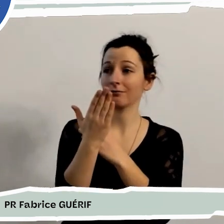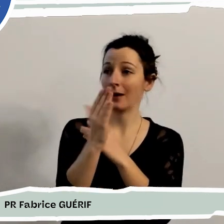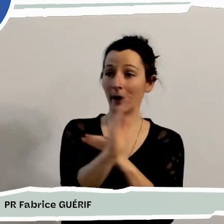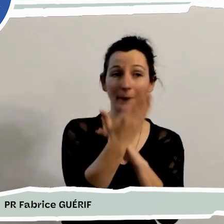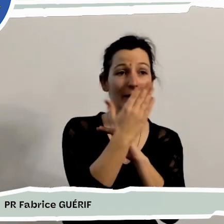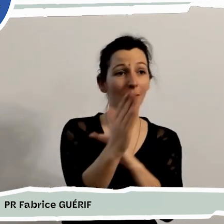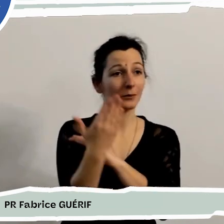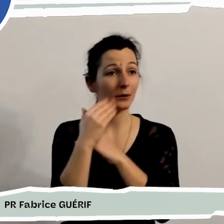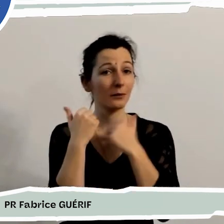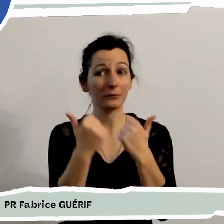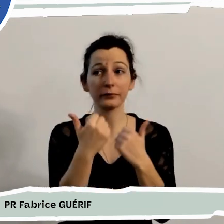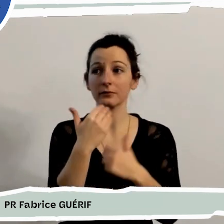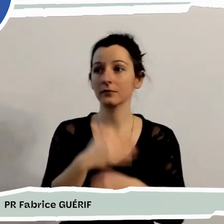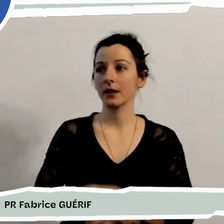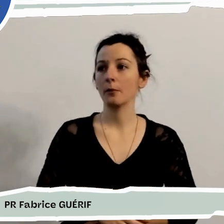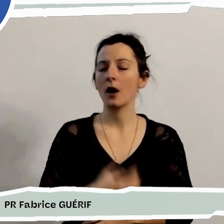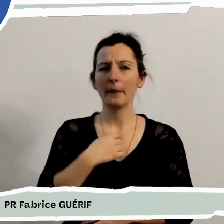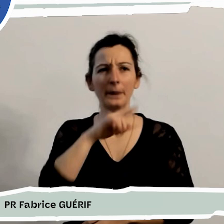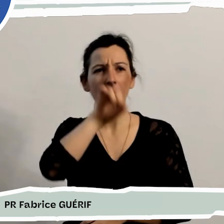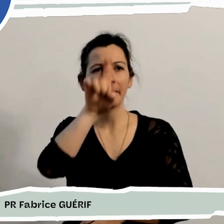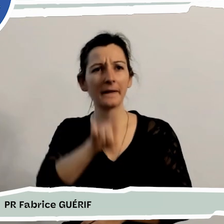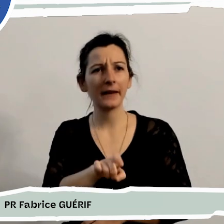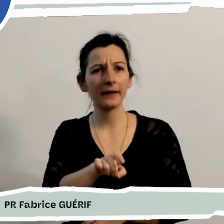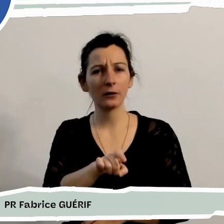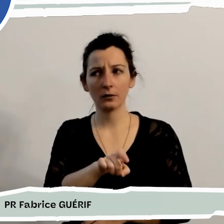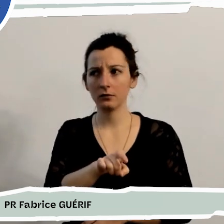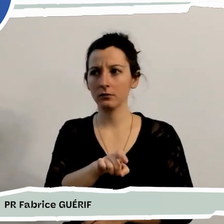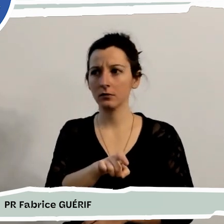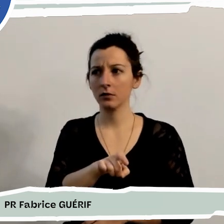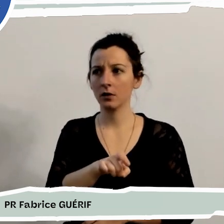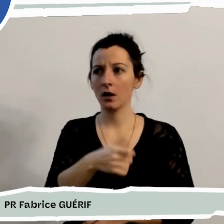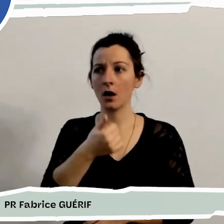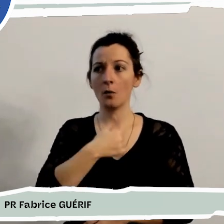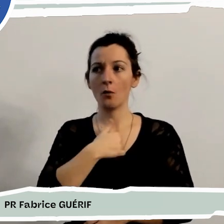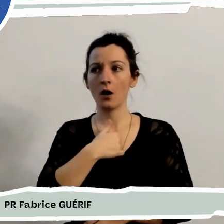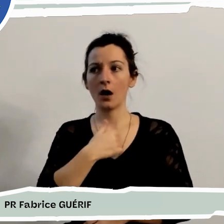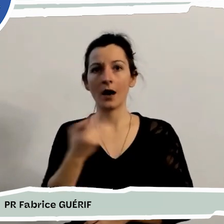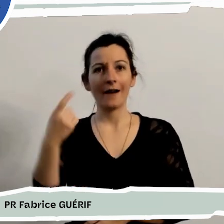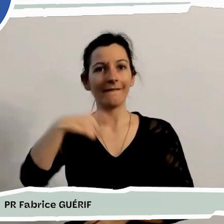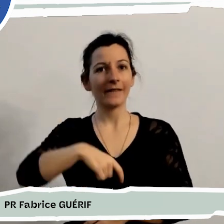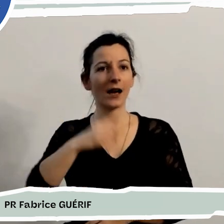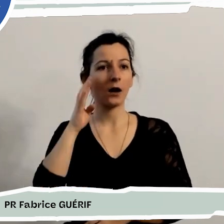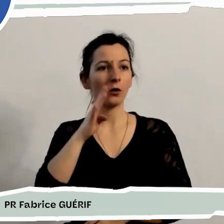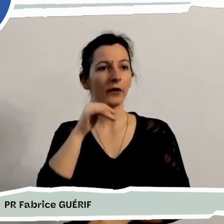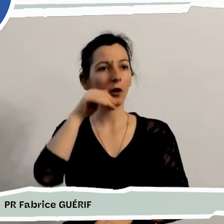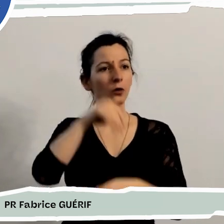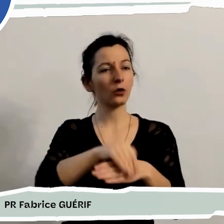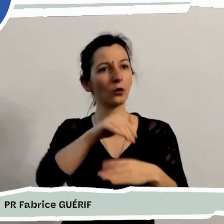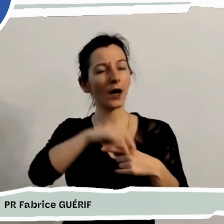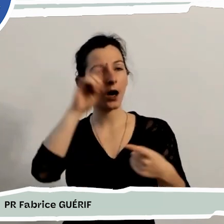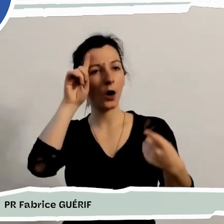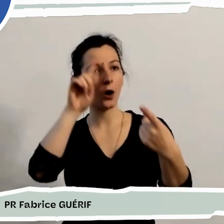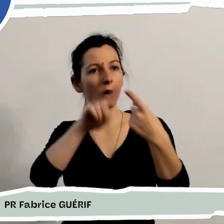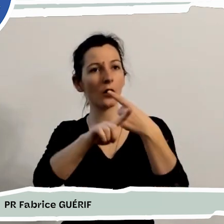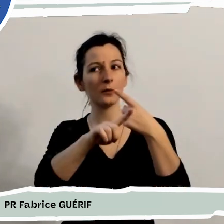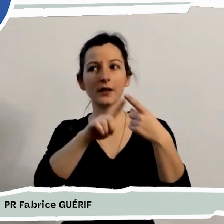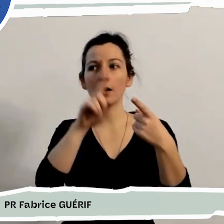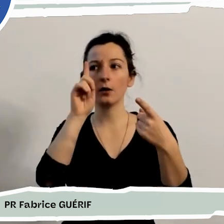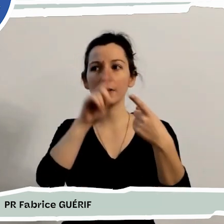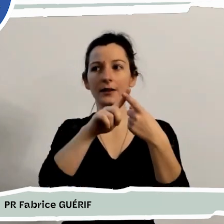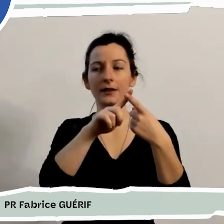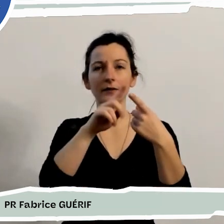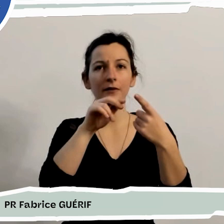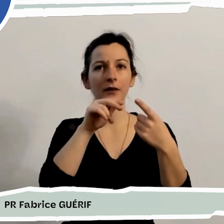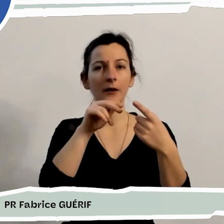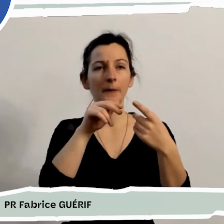exposés. Je voudrais savoir si moi je suis venue dans cette conférence pour savoir si vous alliez